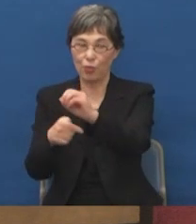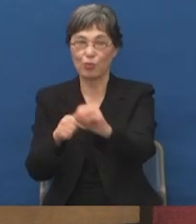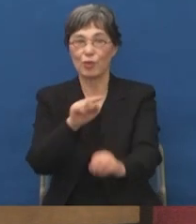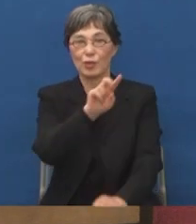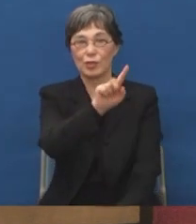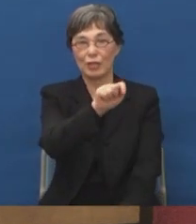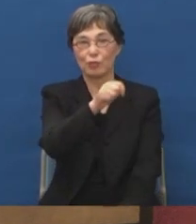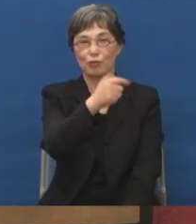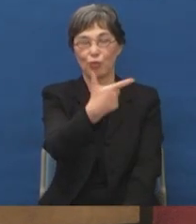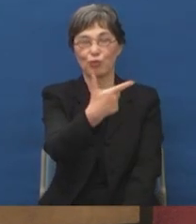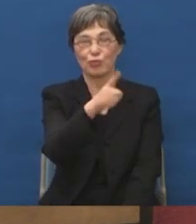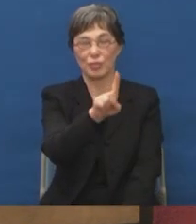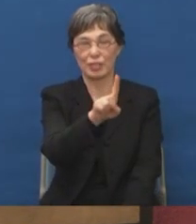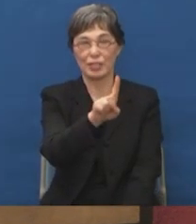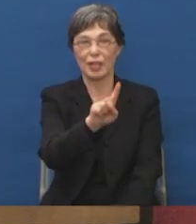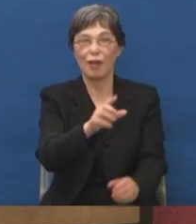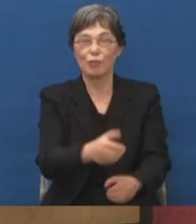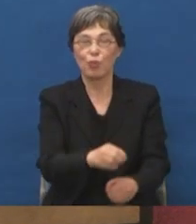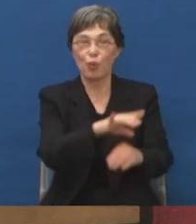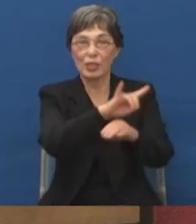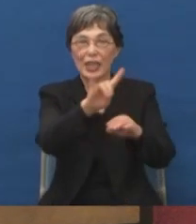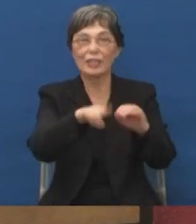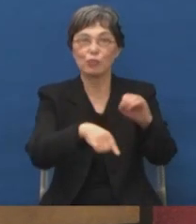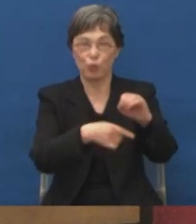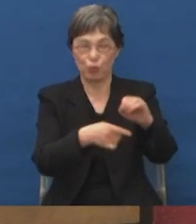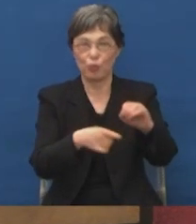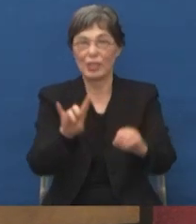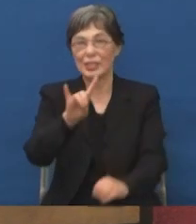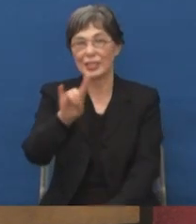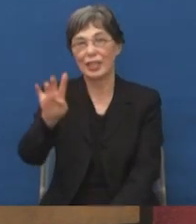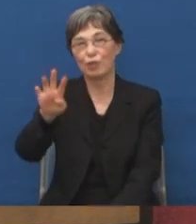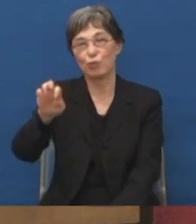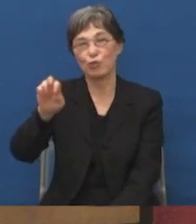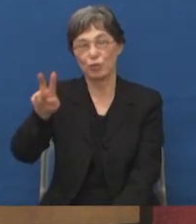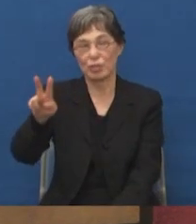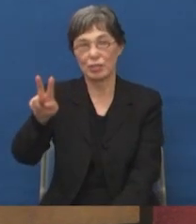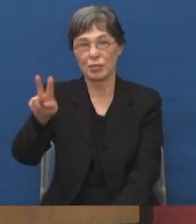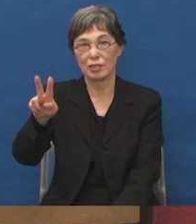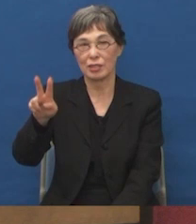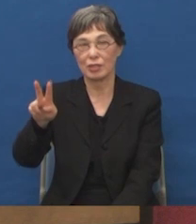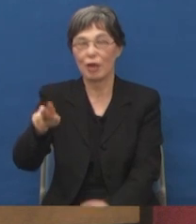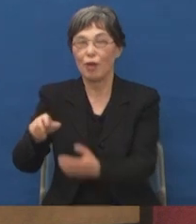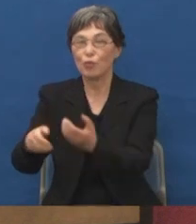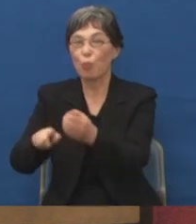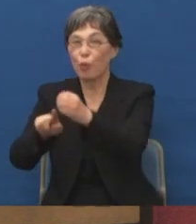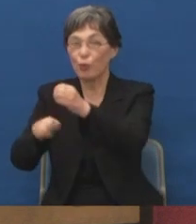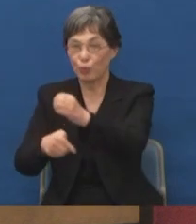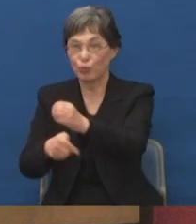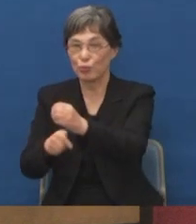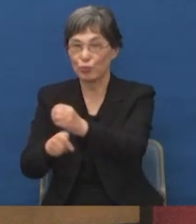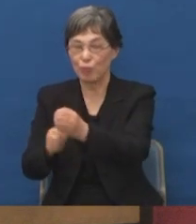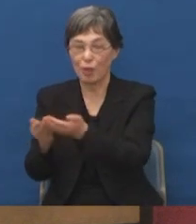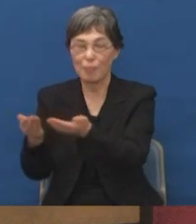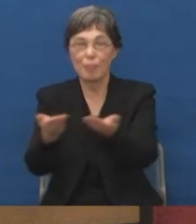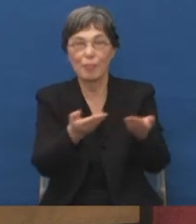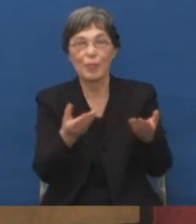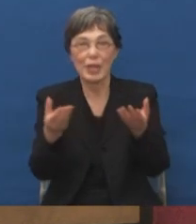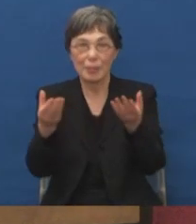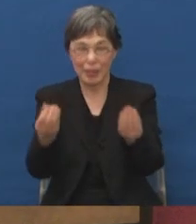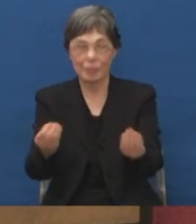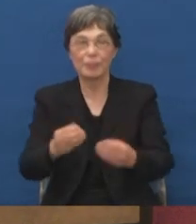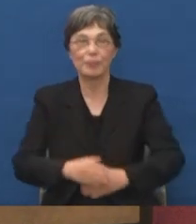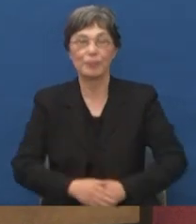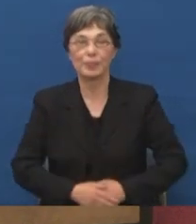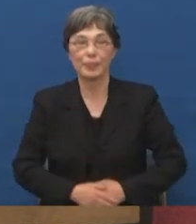については総合企画局に対し、議第42号については消防局に対し、それぞれ質疑を行った次第であ